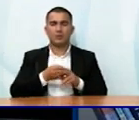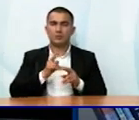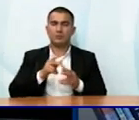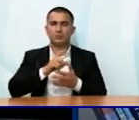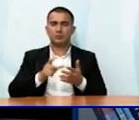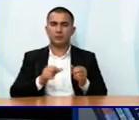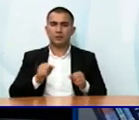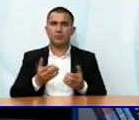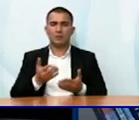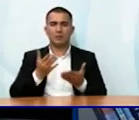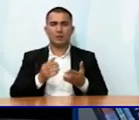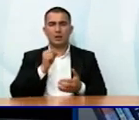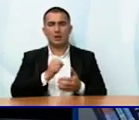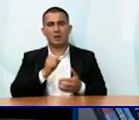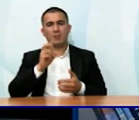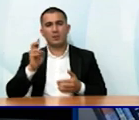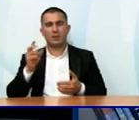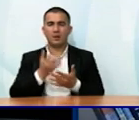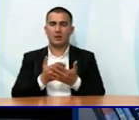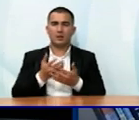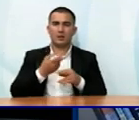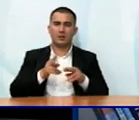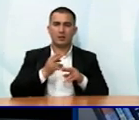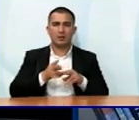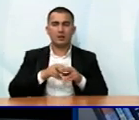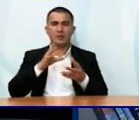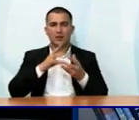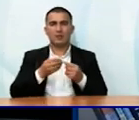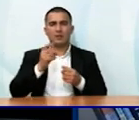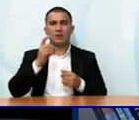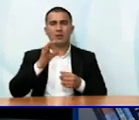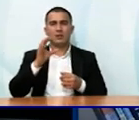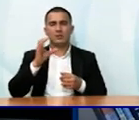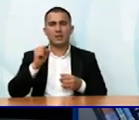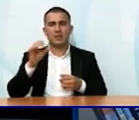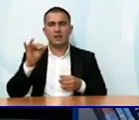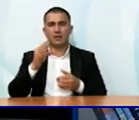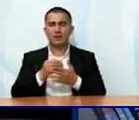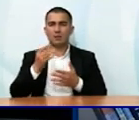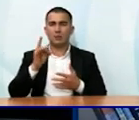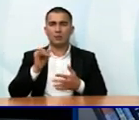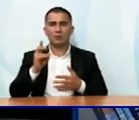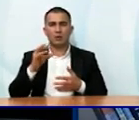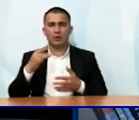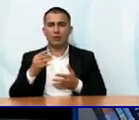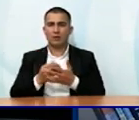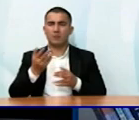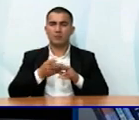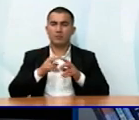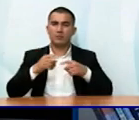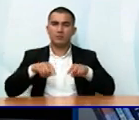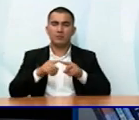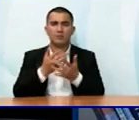Agar ruboiy a shaklida qofiyalansa, bu xosai ruboiy deyiladi. Va siz har ikkala shakldagi